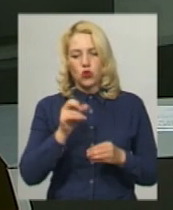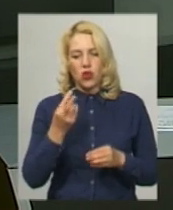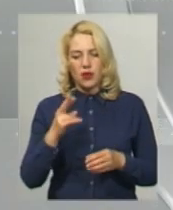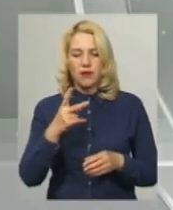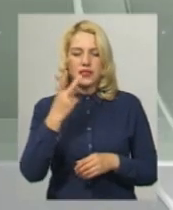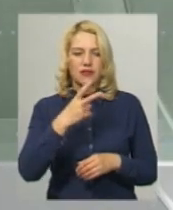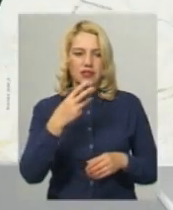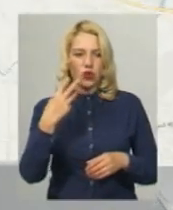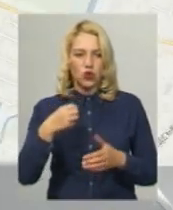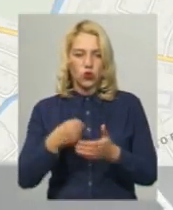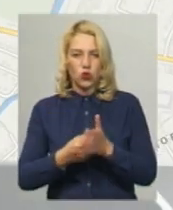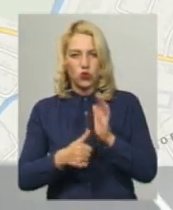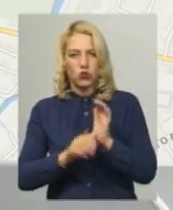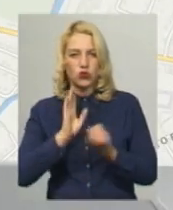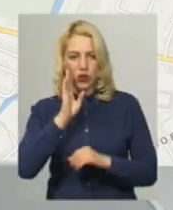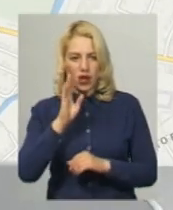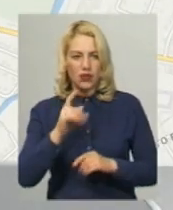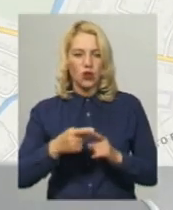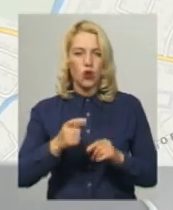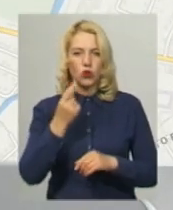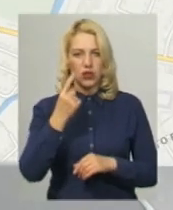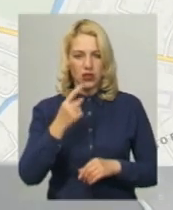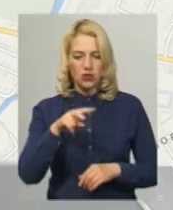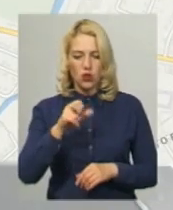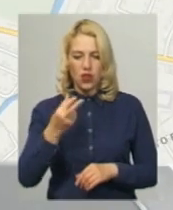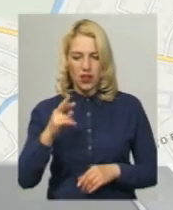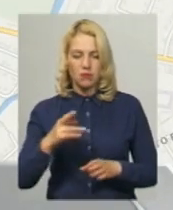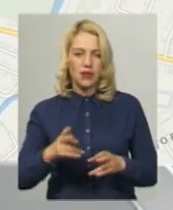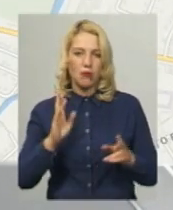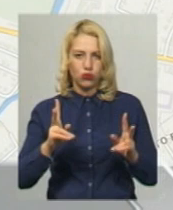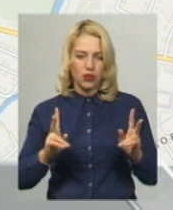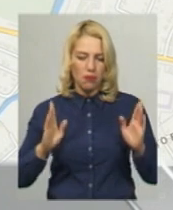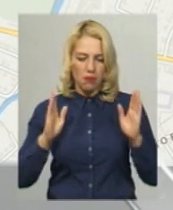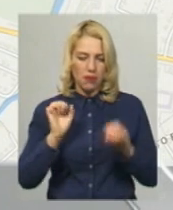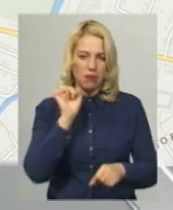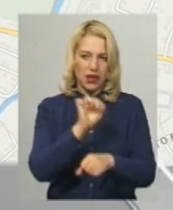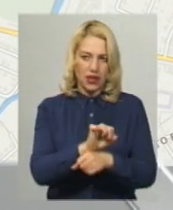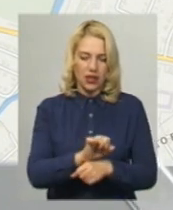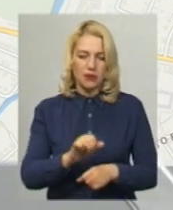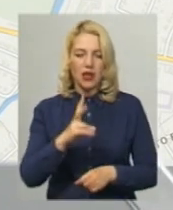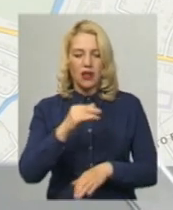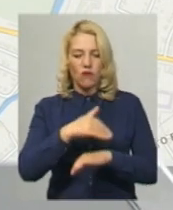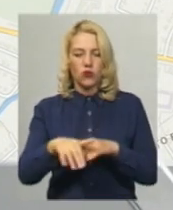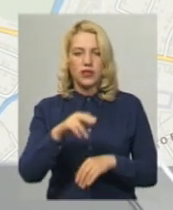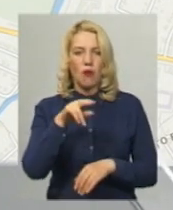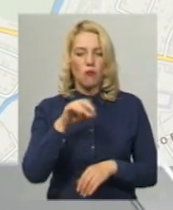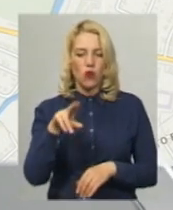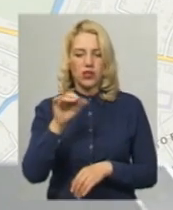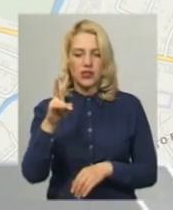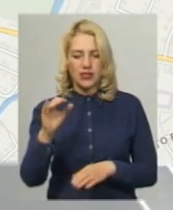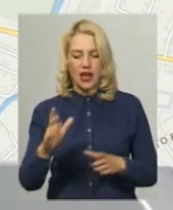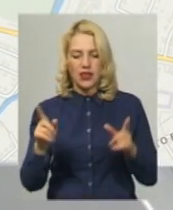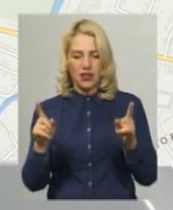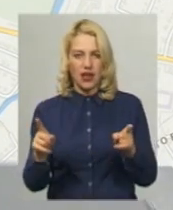20.30 до 6 години ранку 11 липня. Перекриють рух на проїзній частині вулиці Подільської, на ділянці від